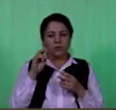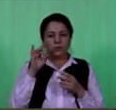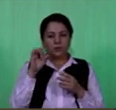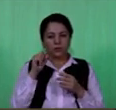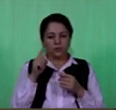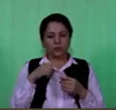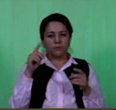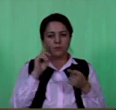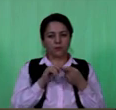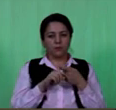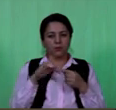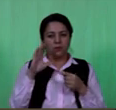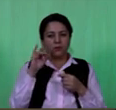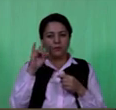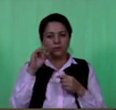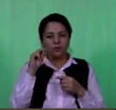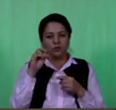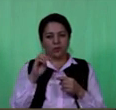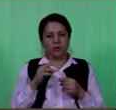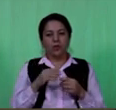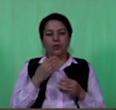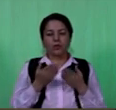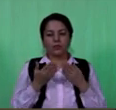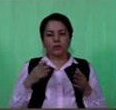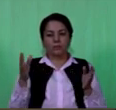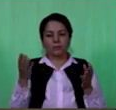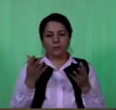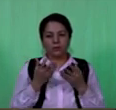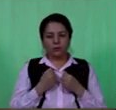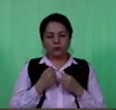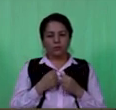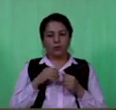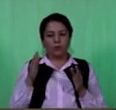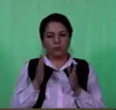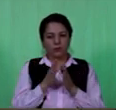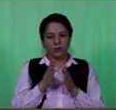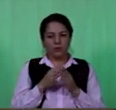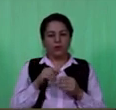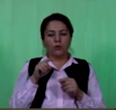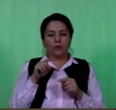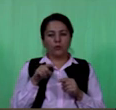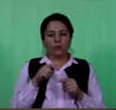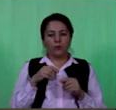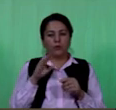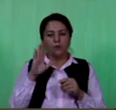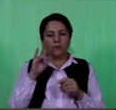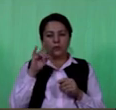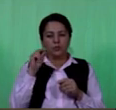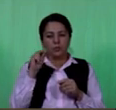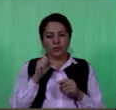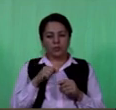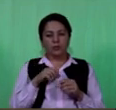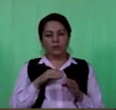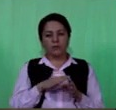вычитаемое если получим уменьшаемое то вычисления произведены верно вот перед вами пример